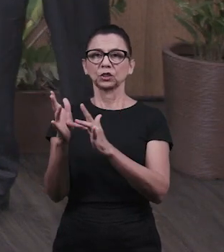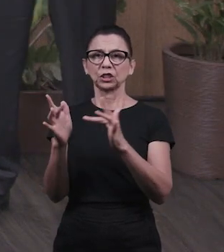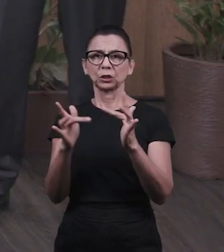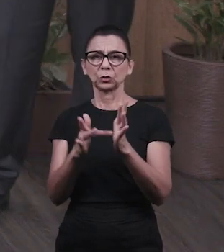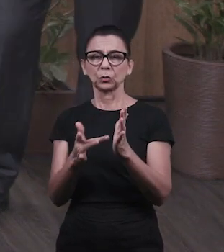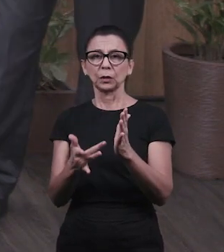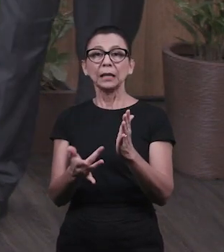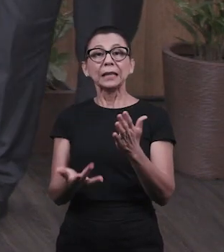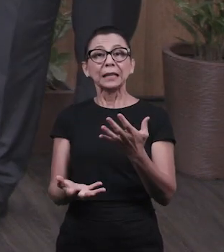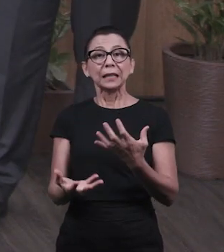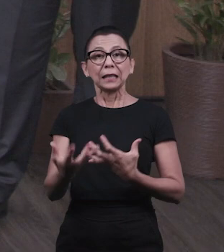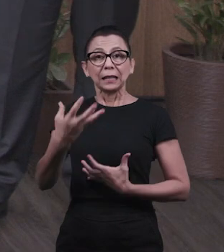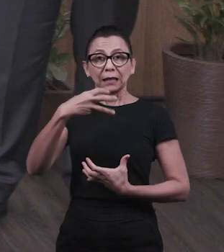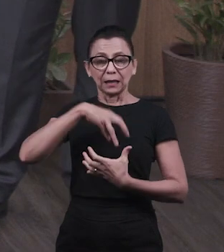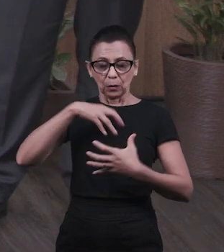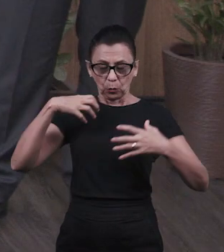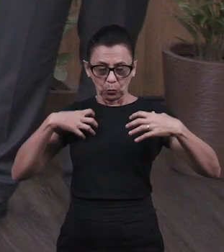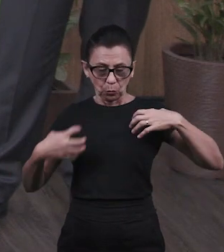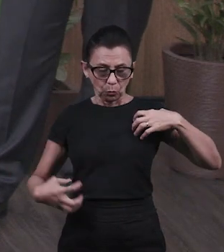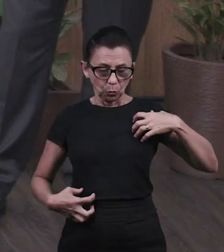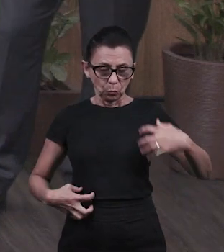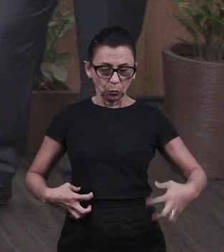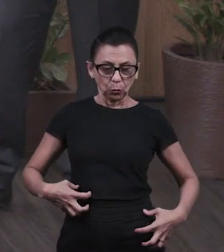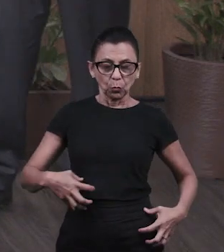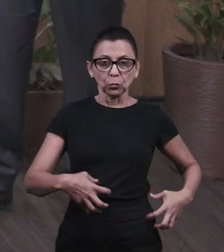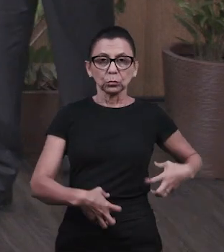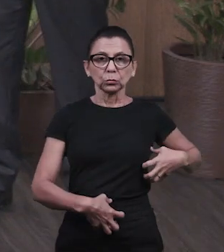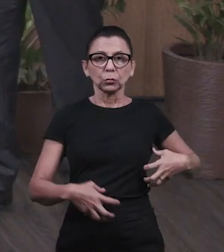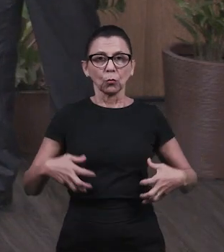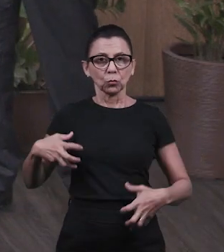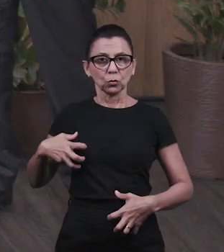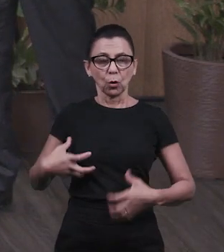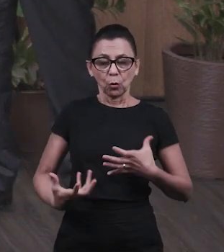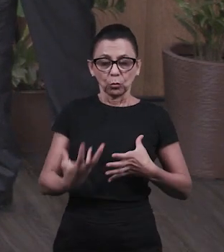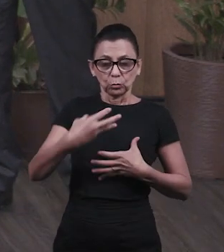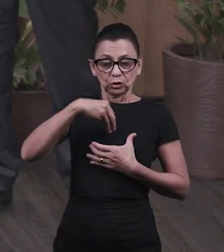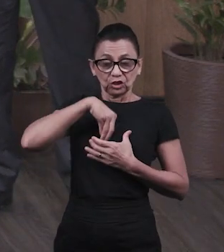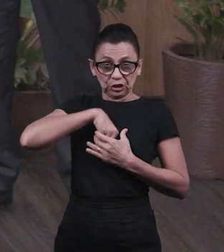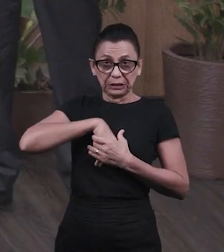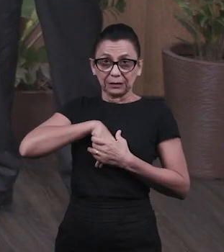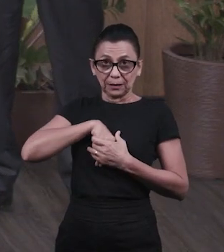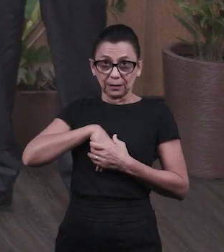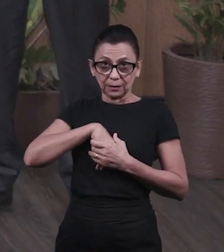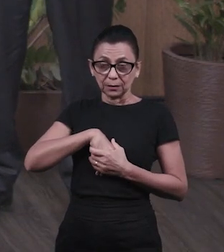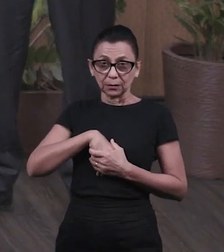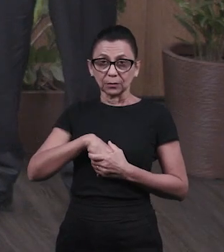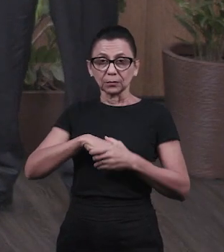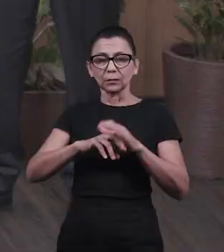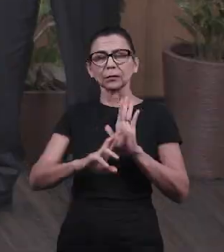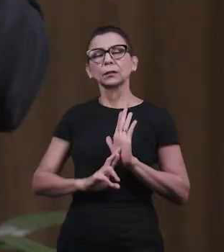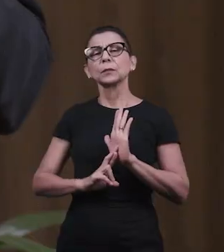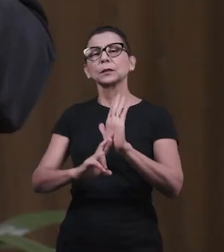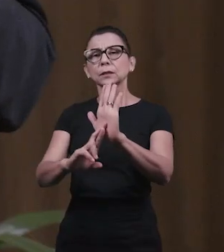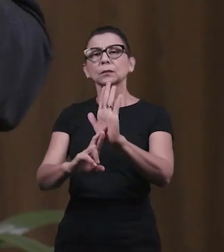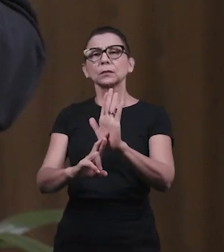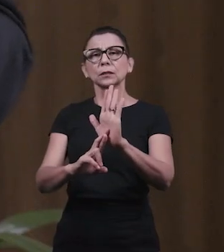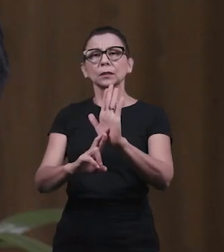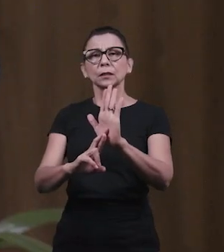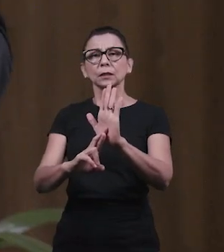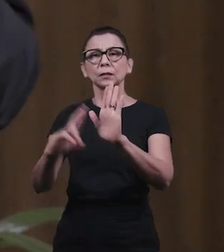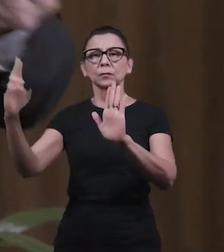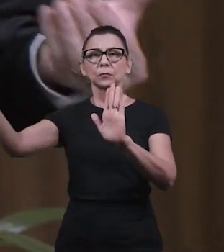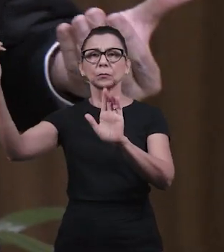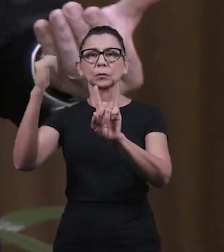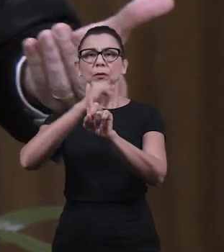части, внутренние органы пророчески указывает на то, что является чем? То